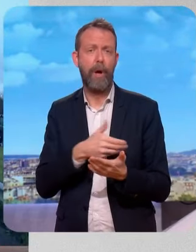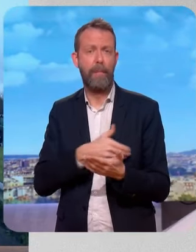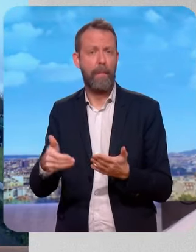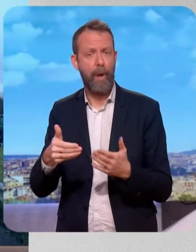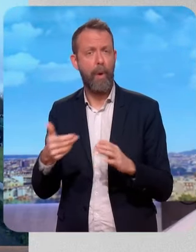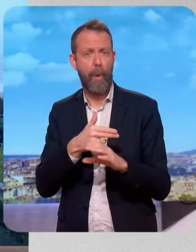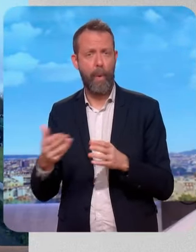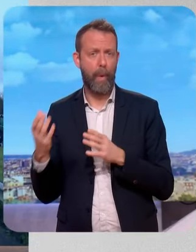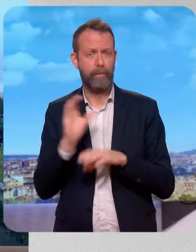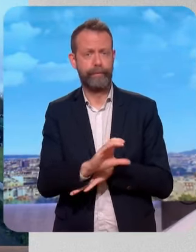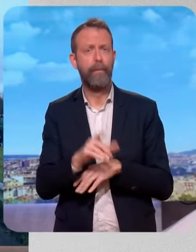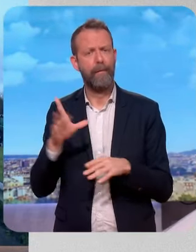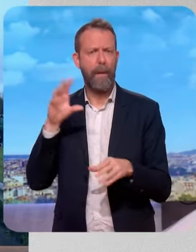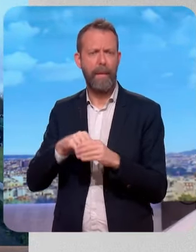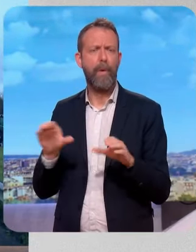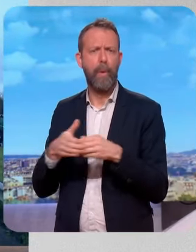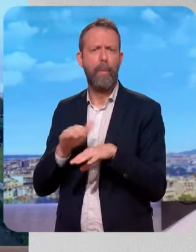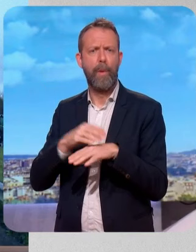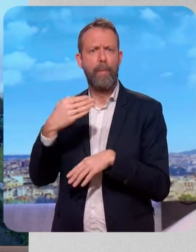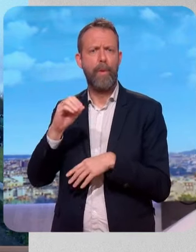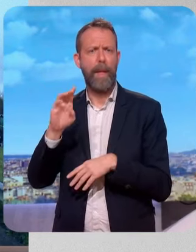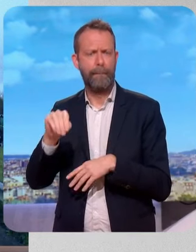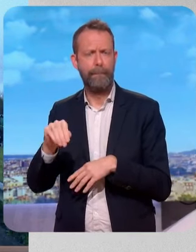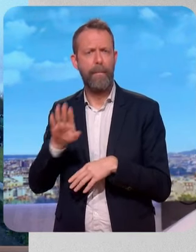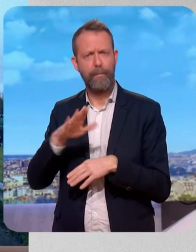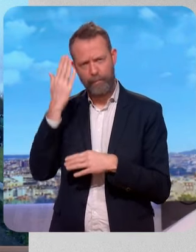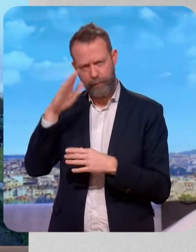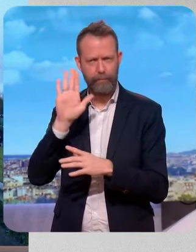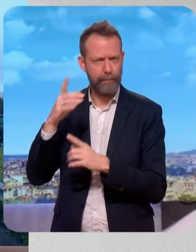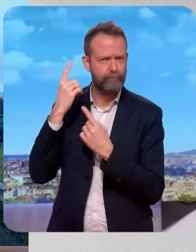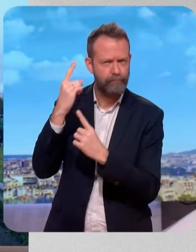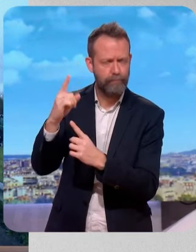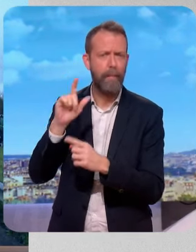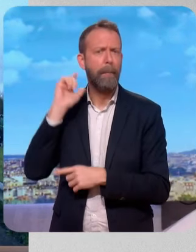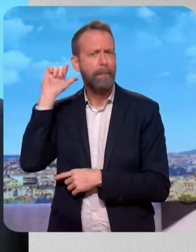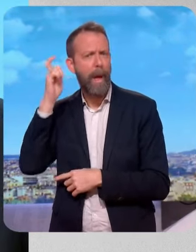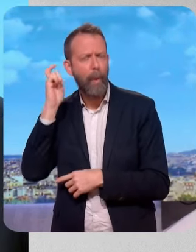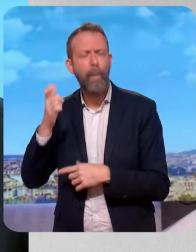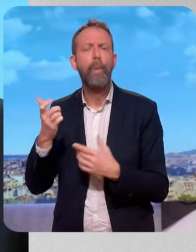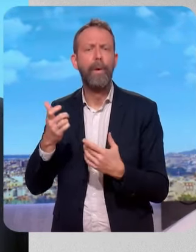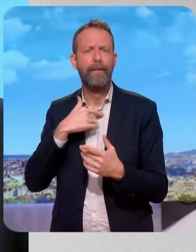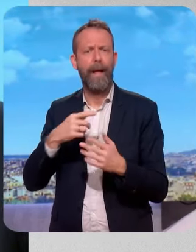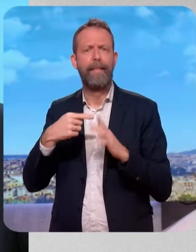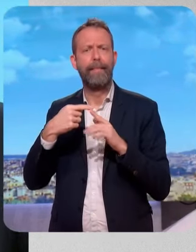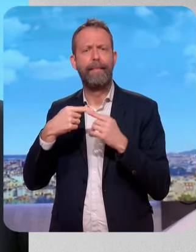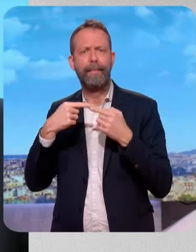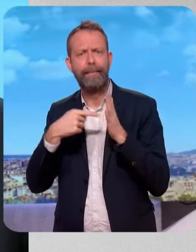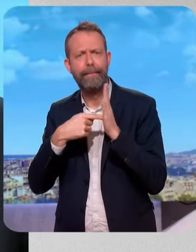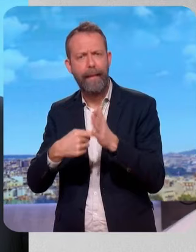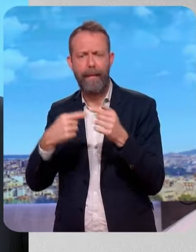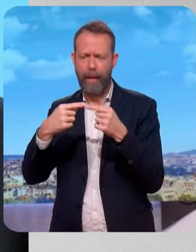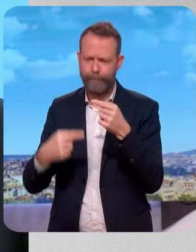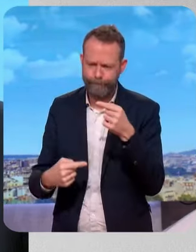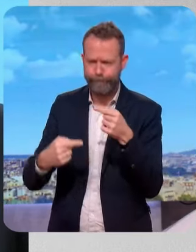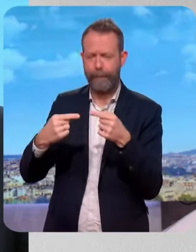faites partie donc du Modem, dont le cheval de bataille, porté par François Bayrou, c'est la réduction de la dette. On sait que les comptes